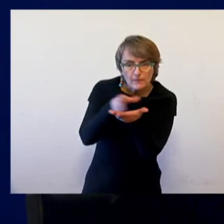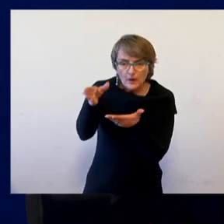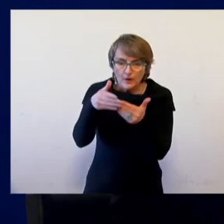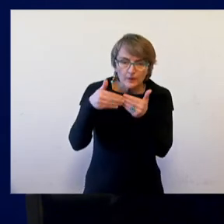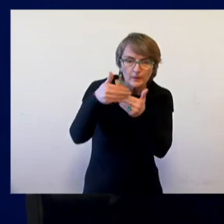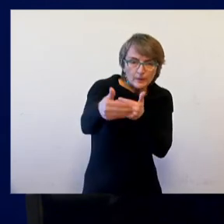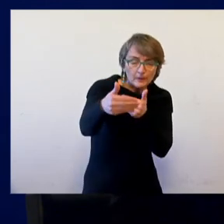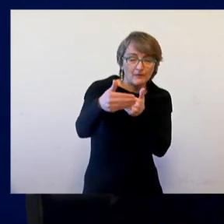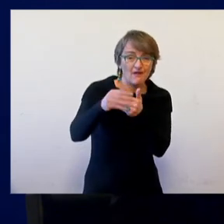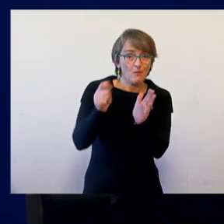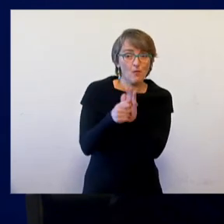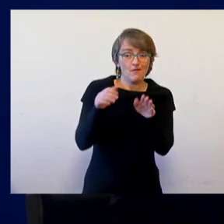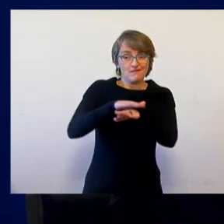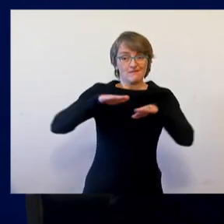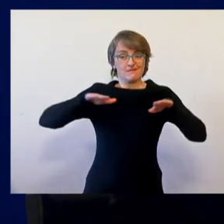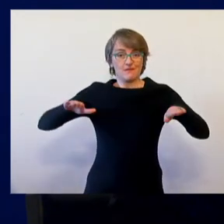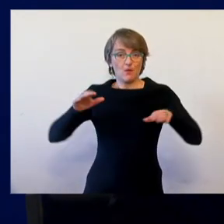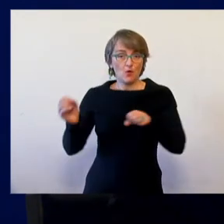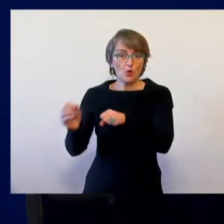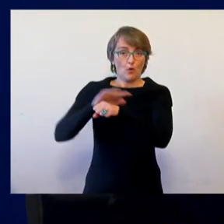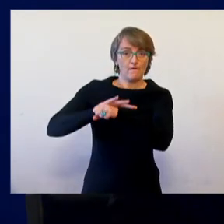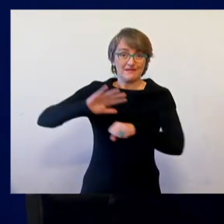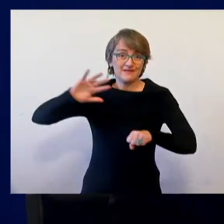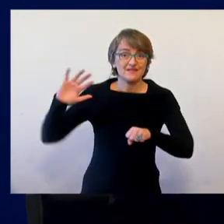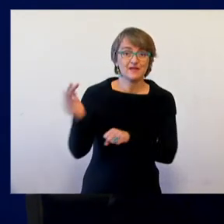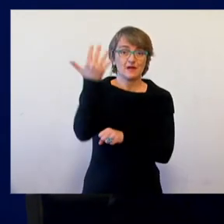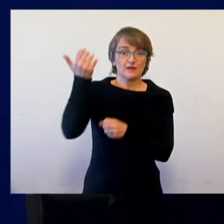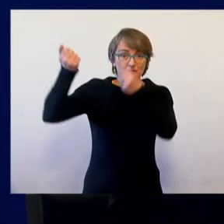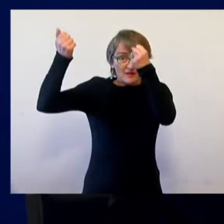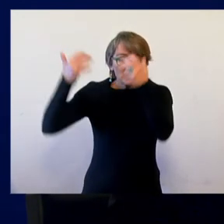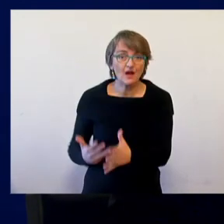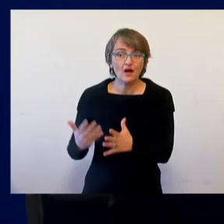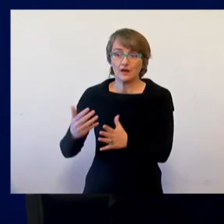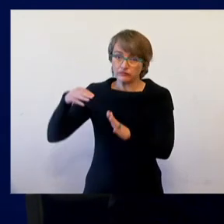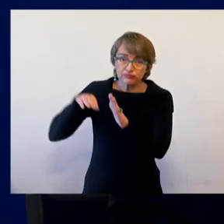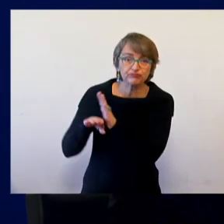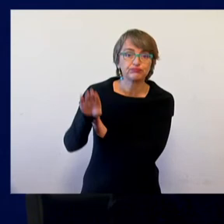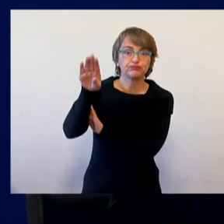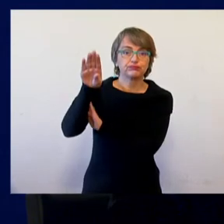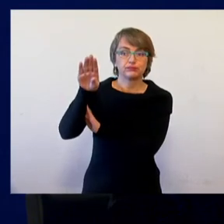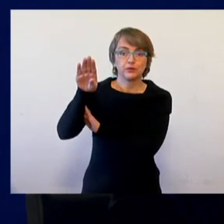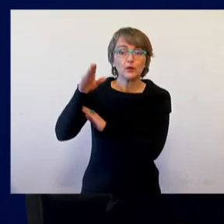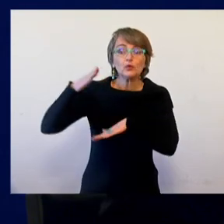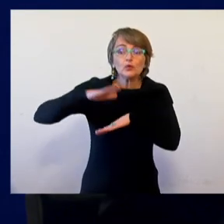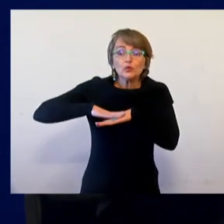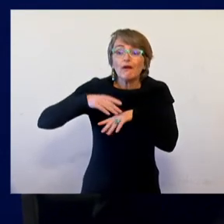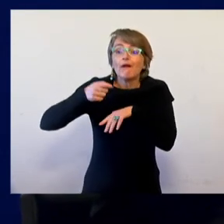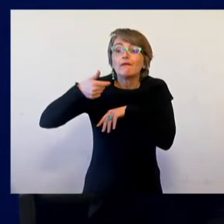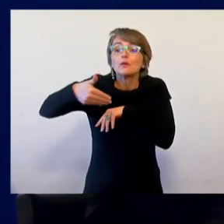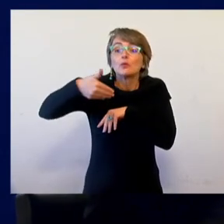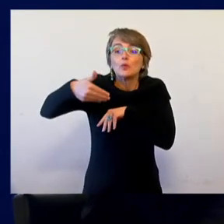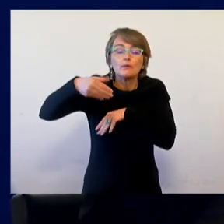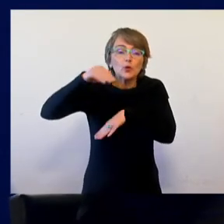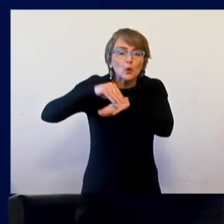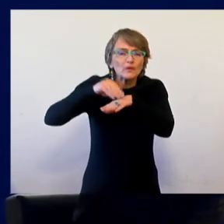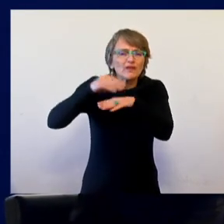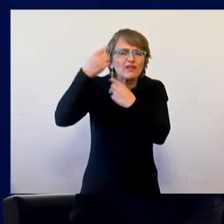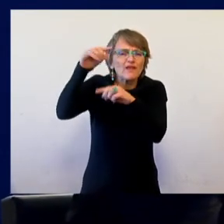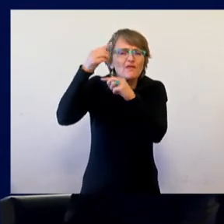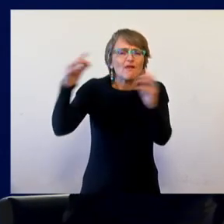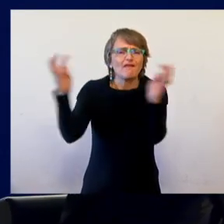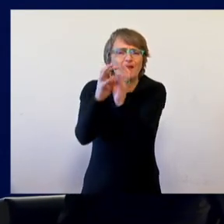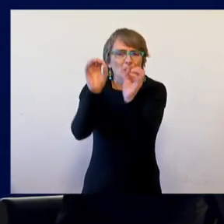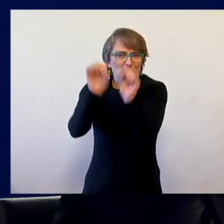vague de Covid, la veille même d'un conseil de défense qui peut prendre des mesures